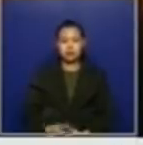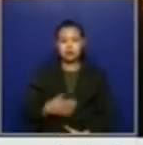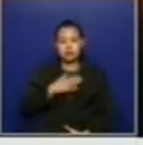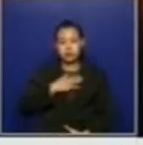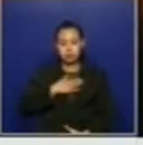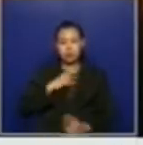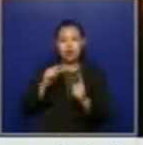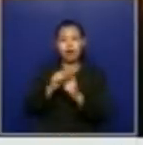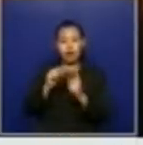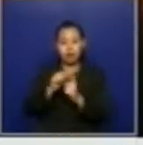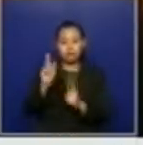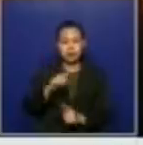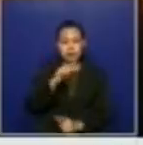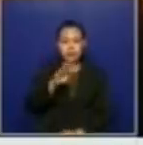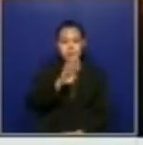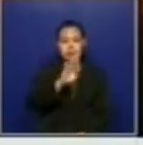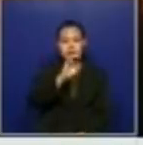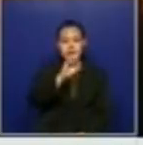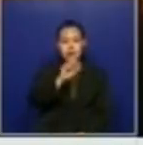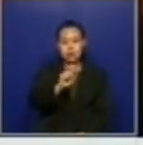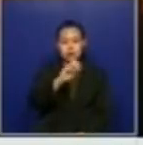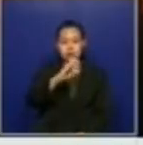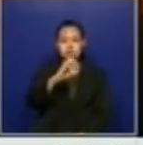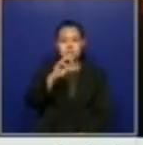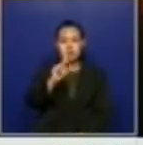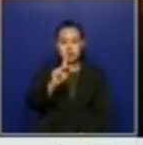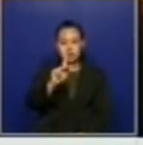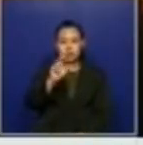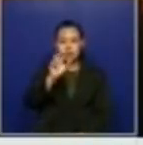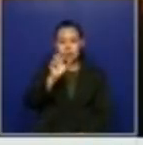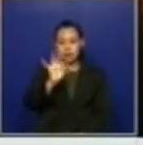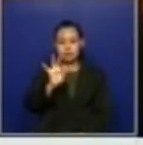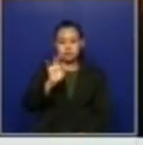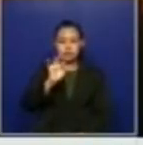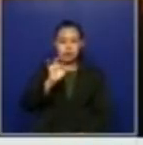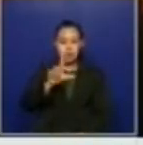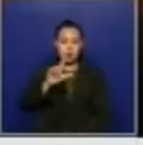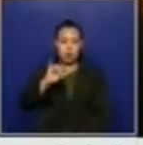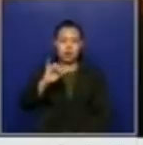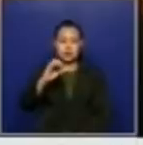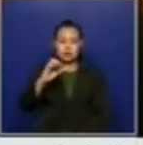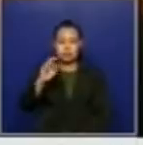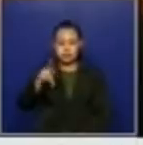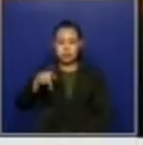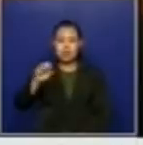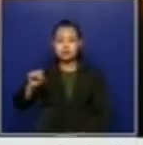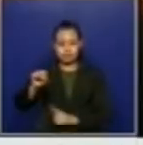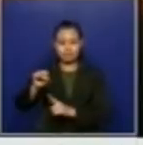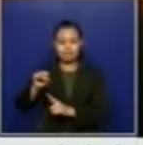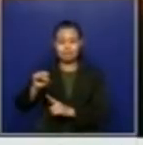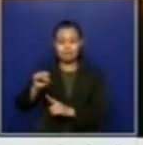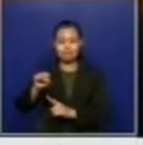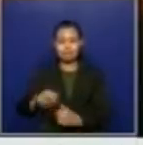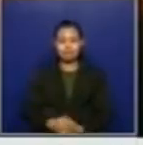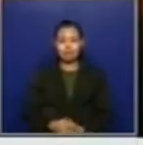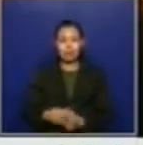ำนี้แปลว่าอะไรเหรอเขาก็บอกว่ากับหลังหันกับลำตามข้อตกล